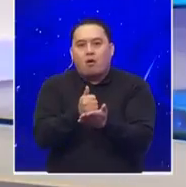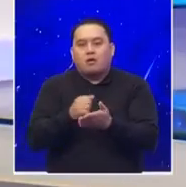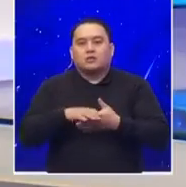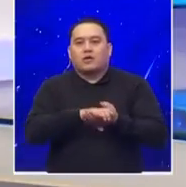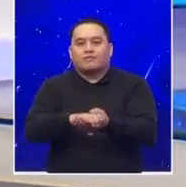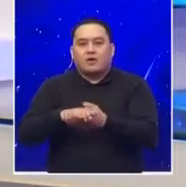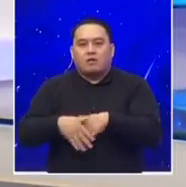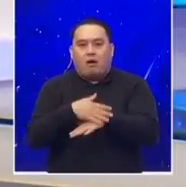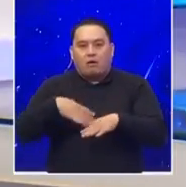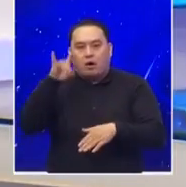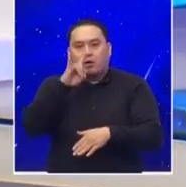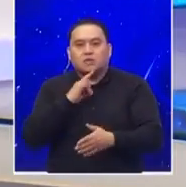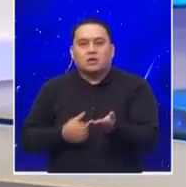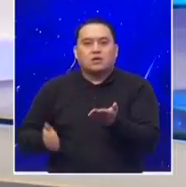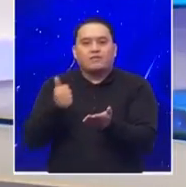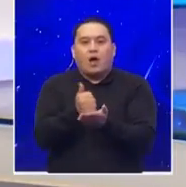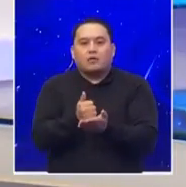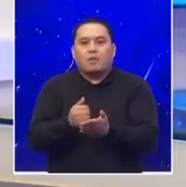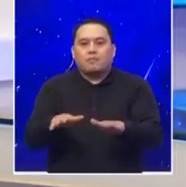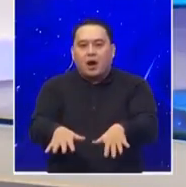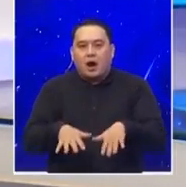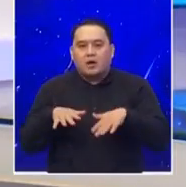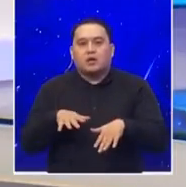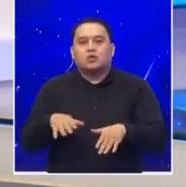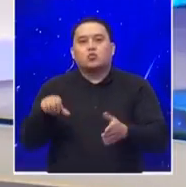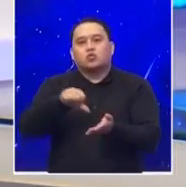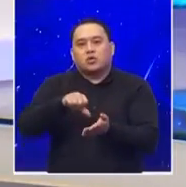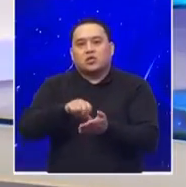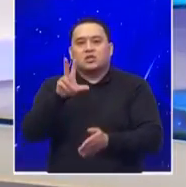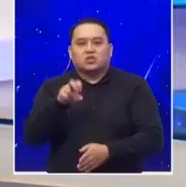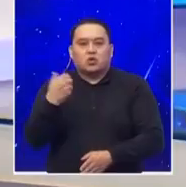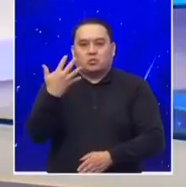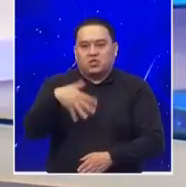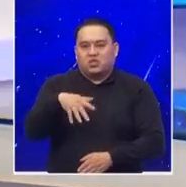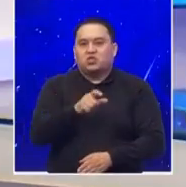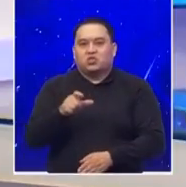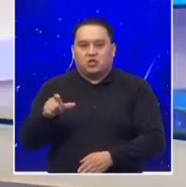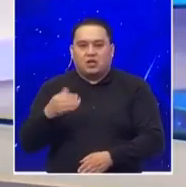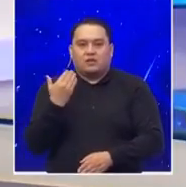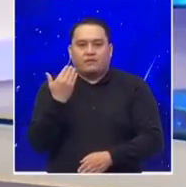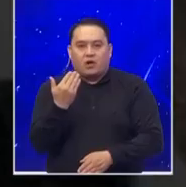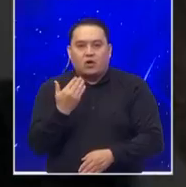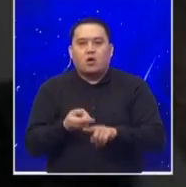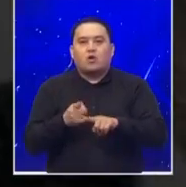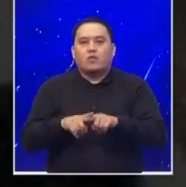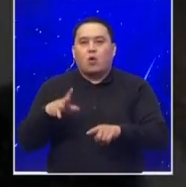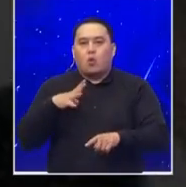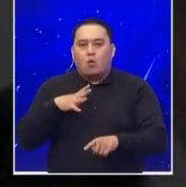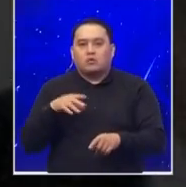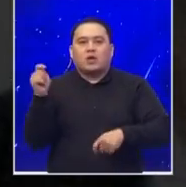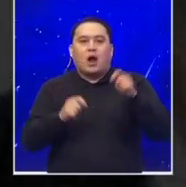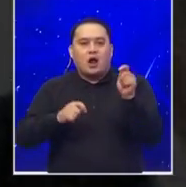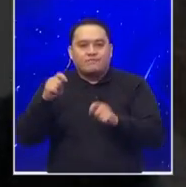АНК кандидатов в депутаты Мажилиса парламента приняли участие свыше 350 избирателей. К слову, в